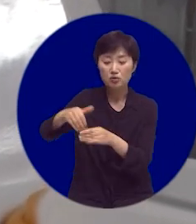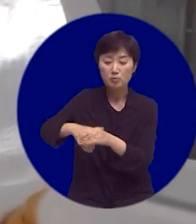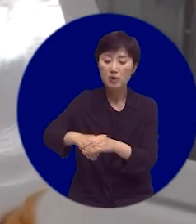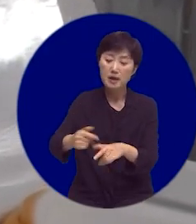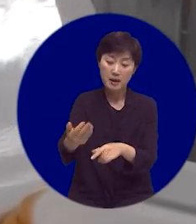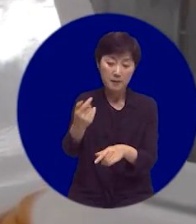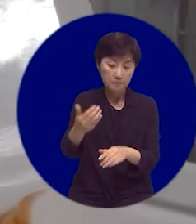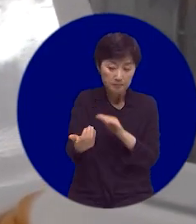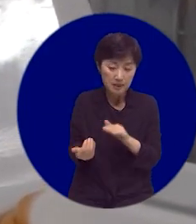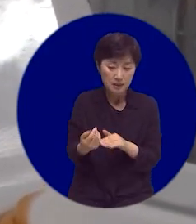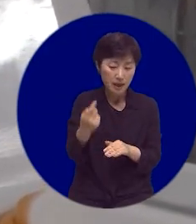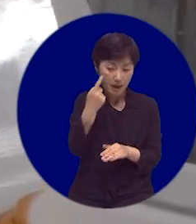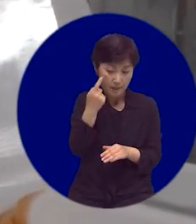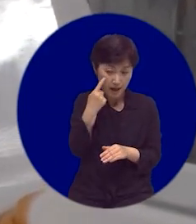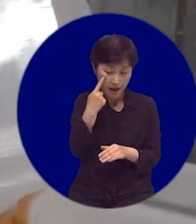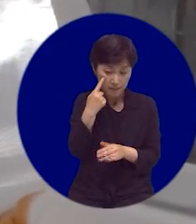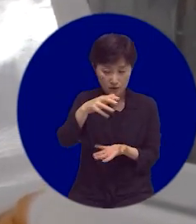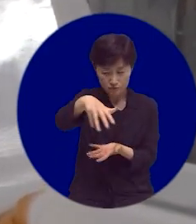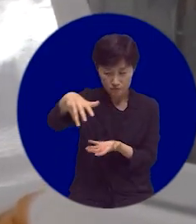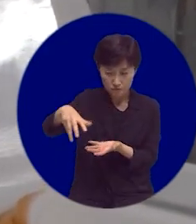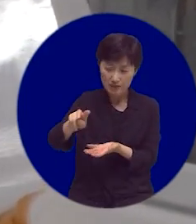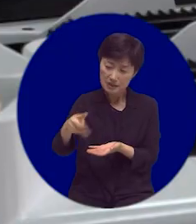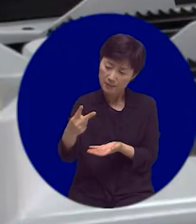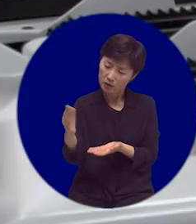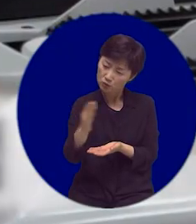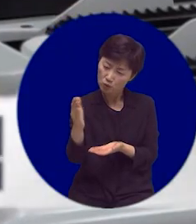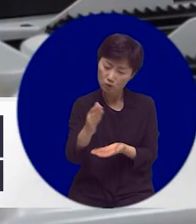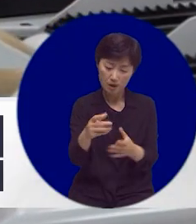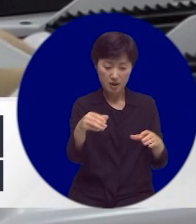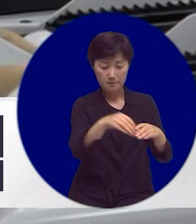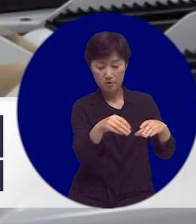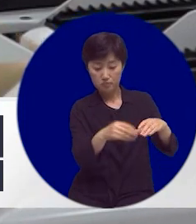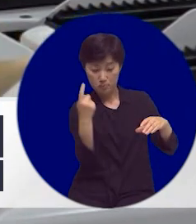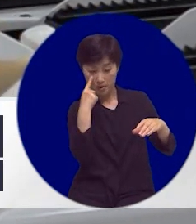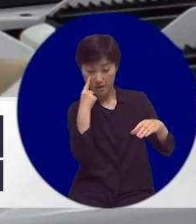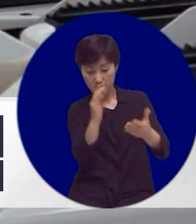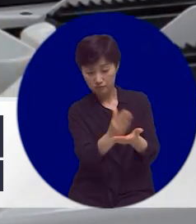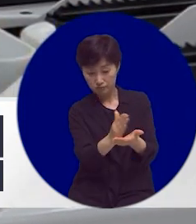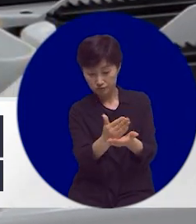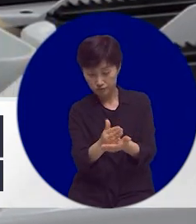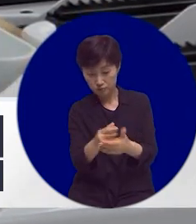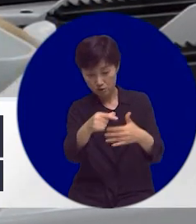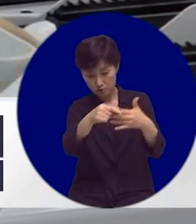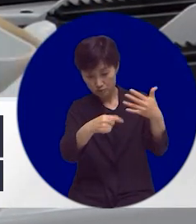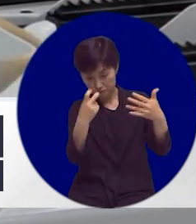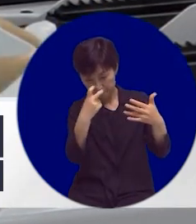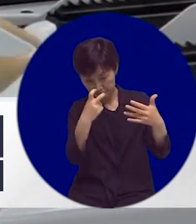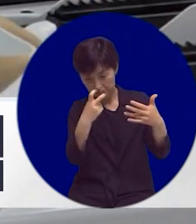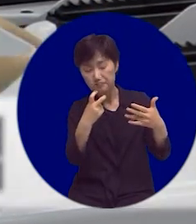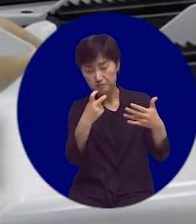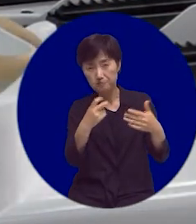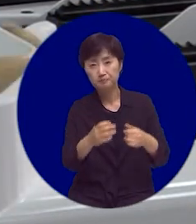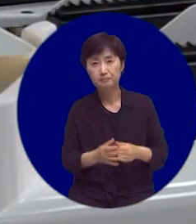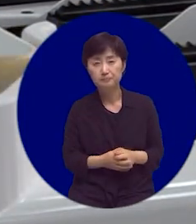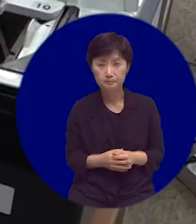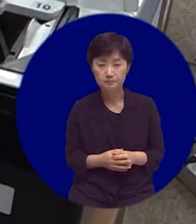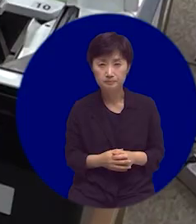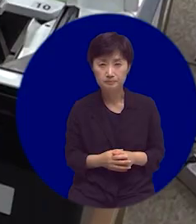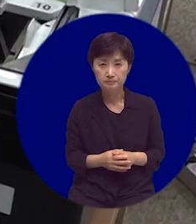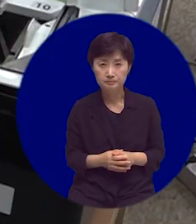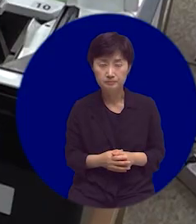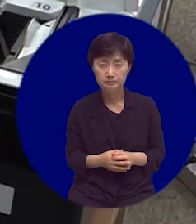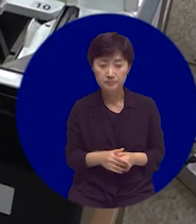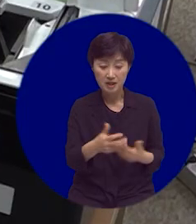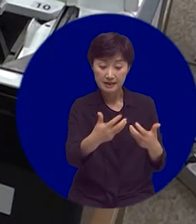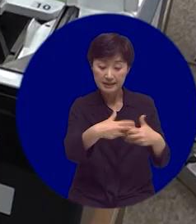가상의 모의시험용 투표지 200매 정도를 분류해 기능과 성능, 프로그램을 점검하는 형식으로 진행됐습니다.